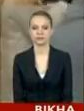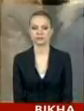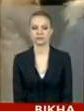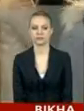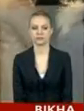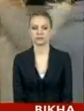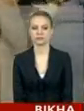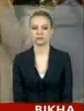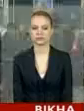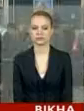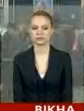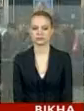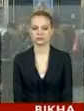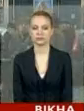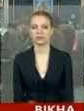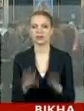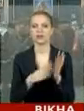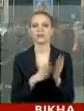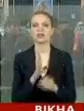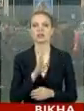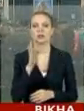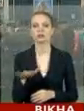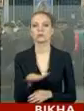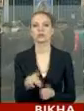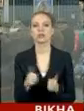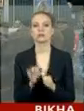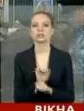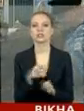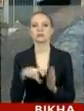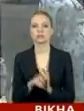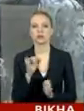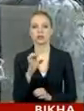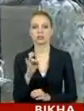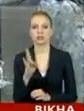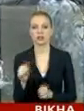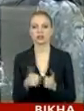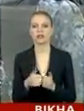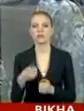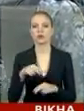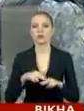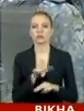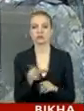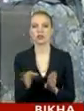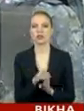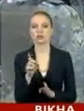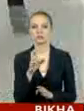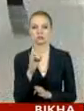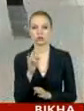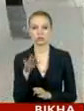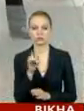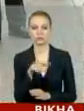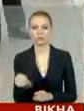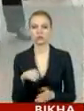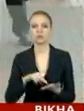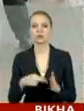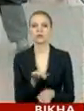Януковича. Ось, поховідно здесь. 9 ранку. Майдан біля станції метра «Арсенальна». Навколо міліціянти разом із беркутівцями. Тут